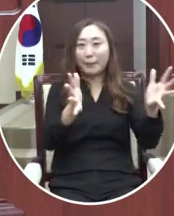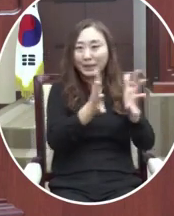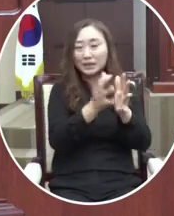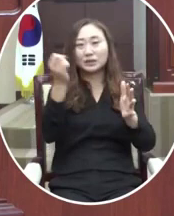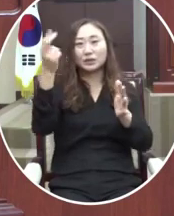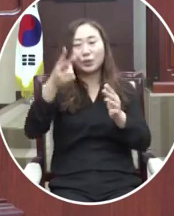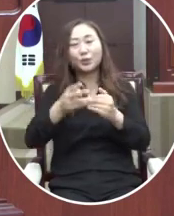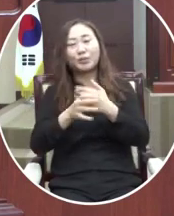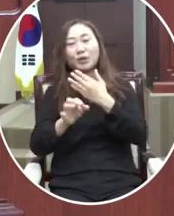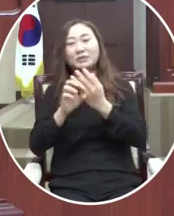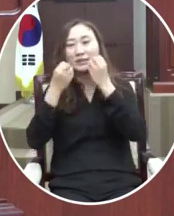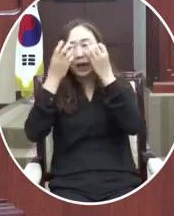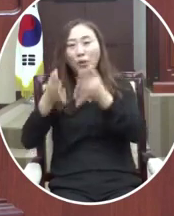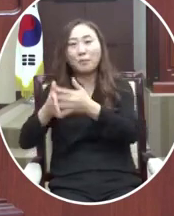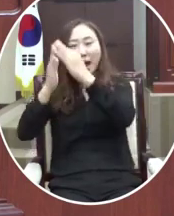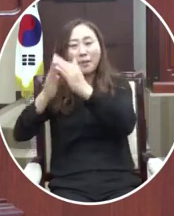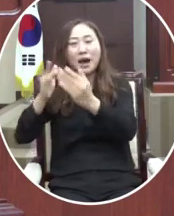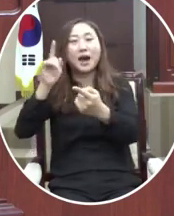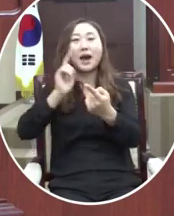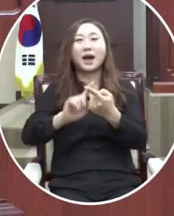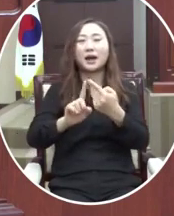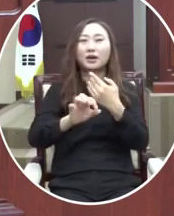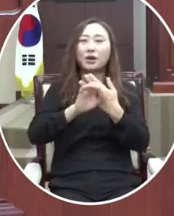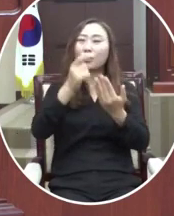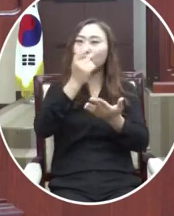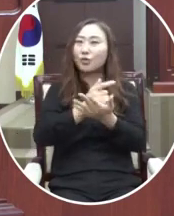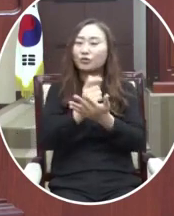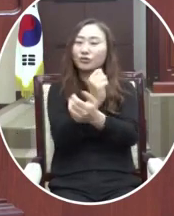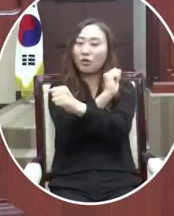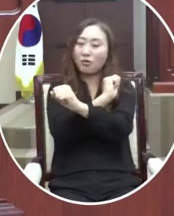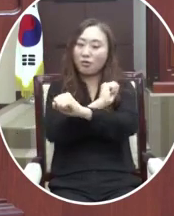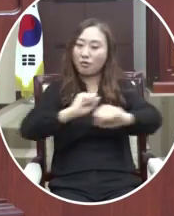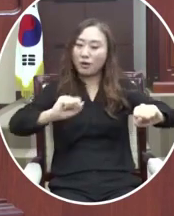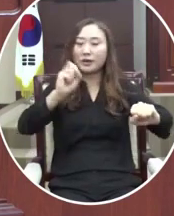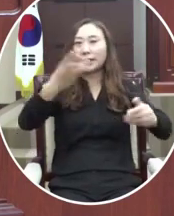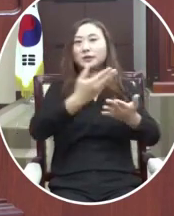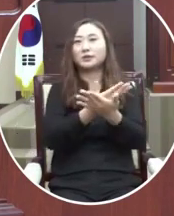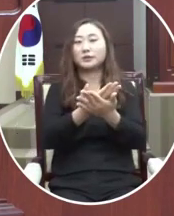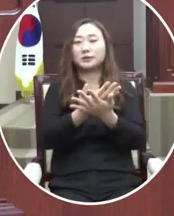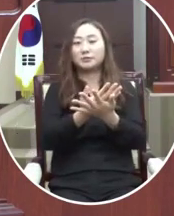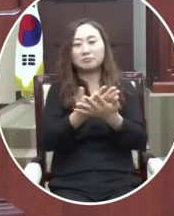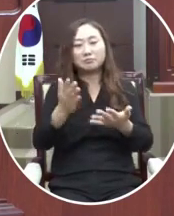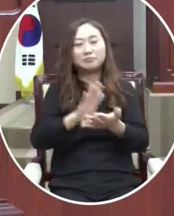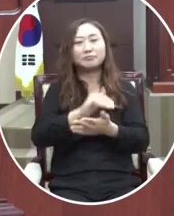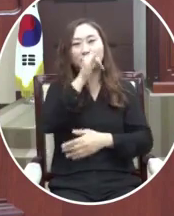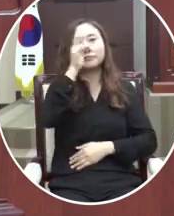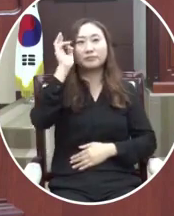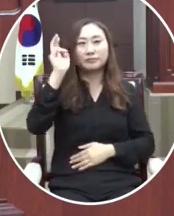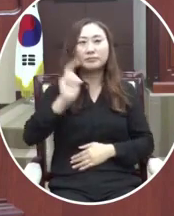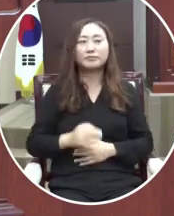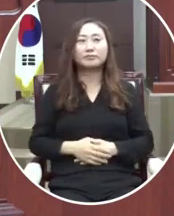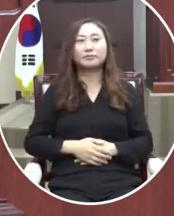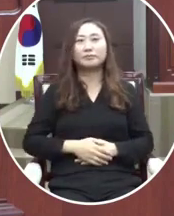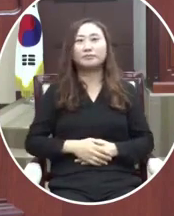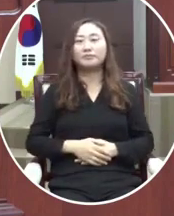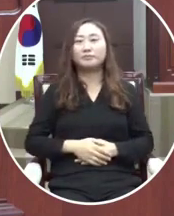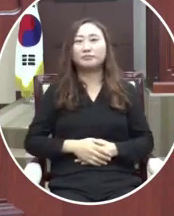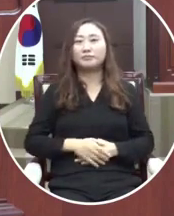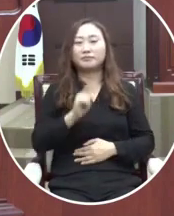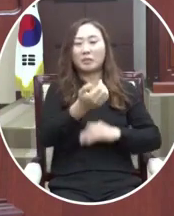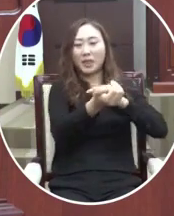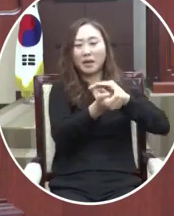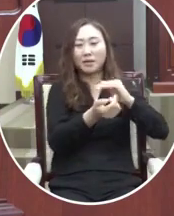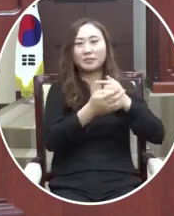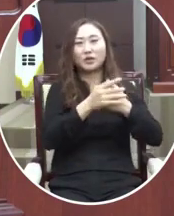재 재개발이 이루어지면서 노원구의 도시 공간은 광범위하게 재편될 예정입니다 이제는 성냥갑 모양의 천편